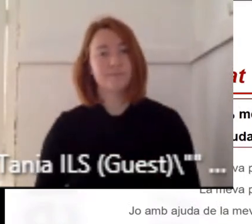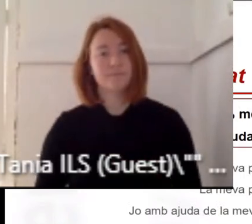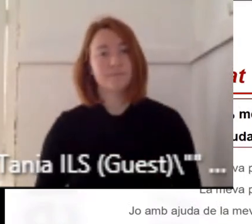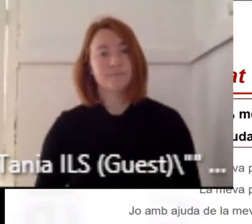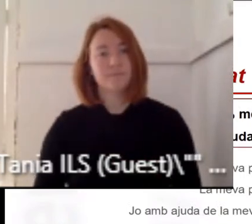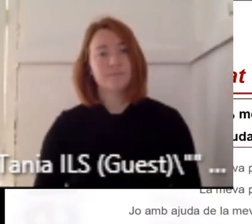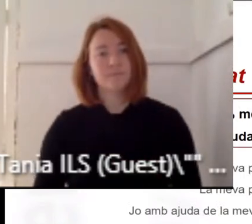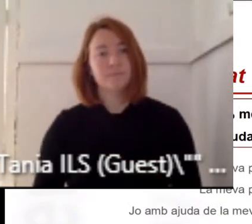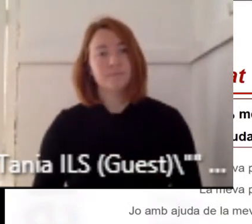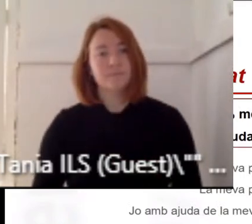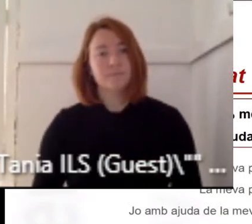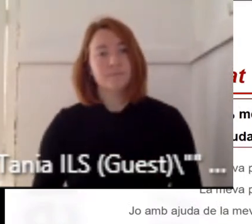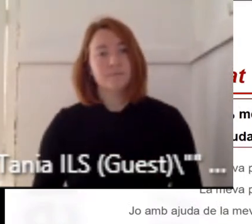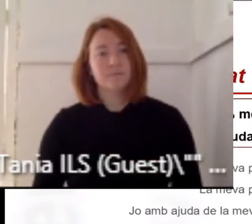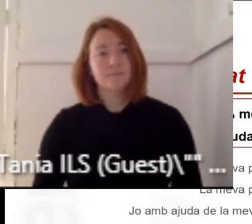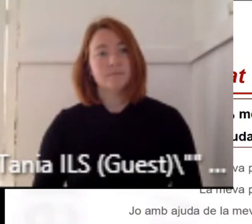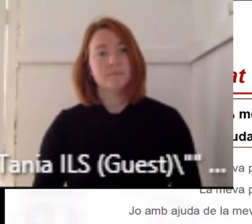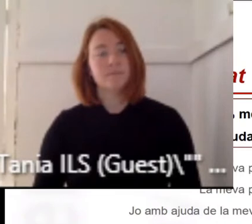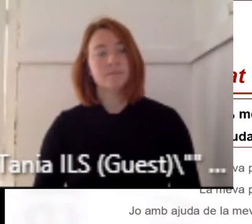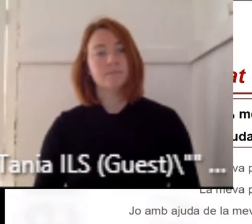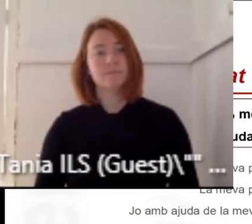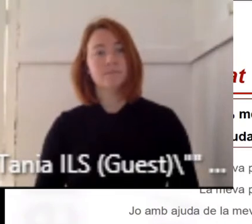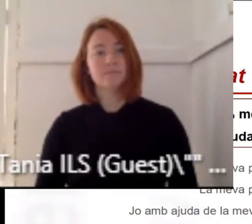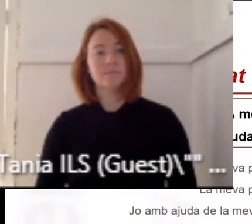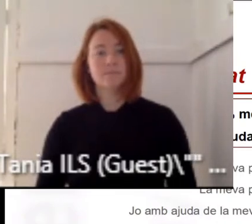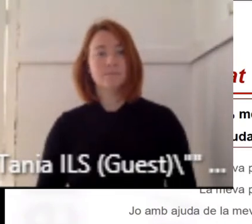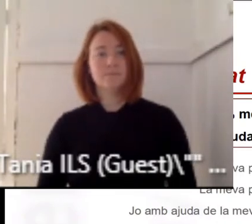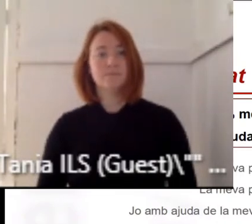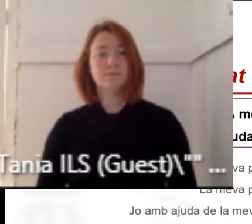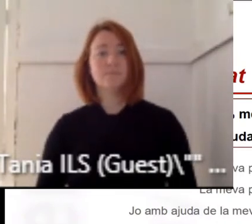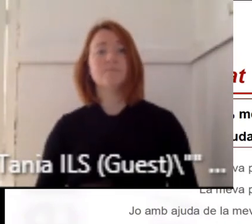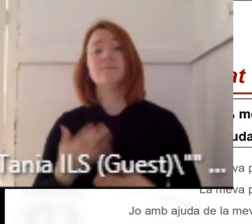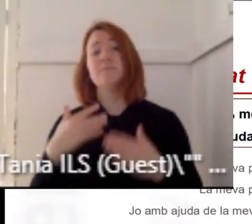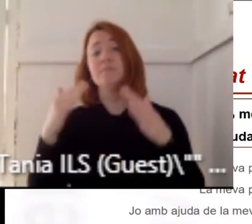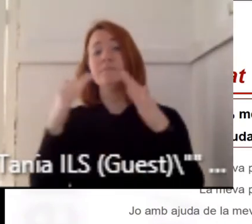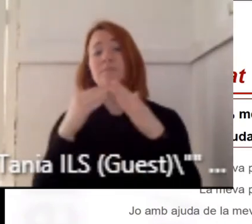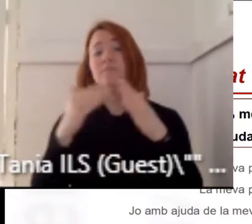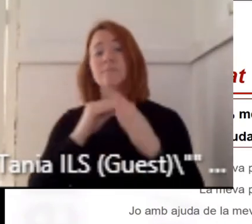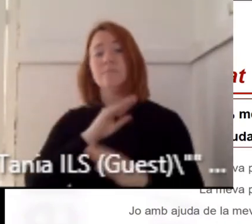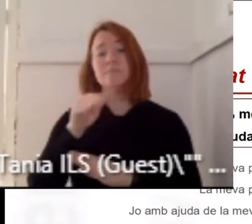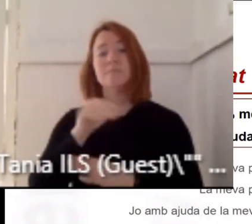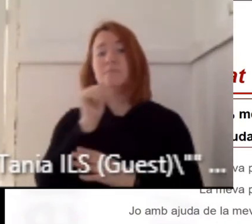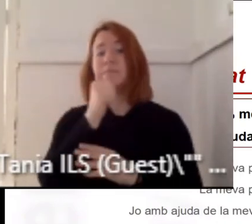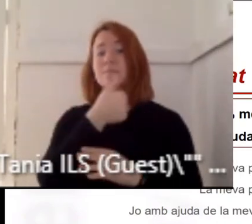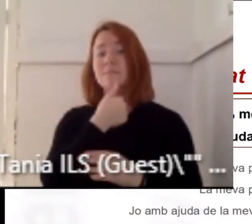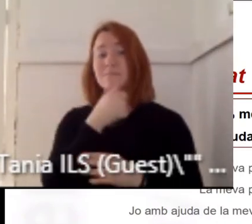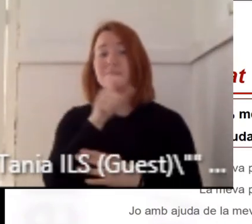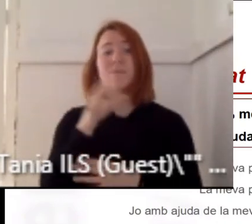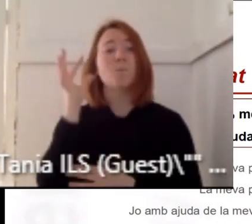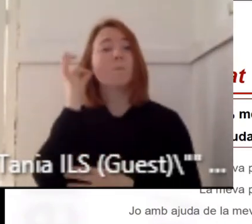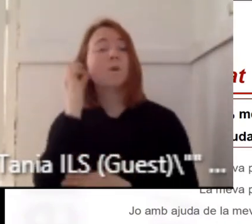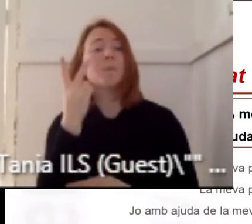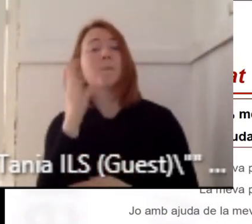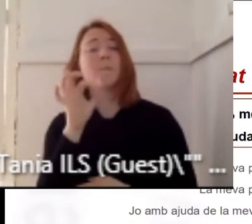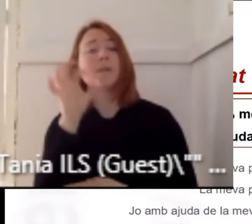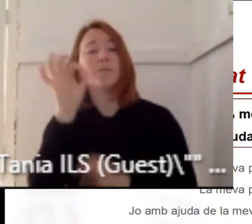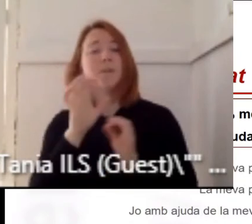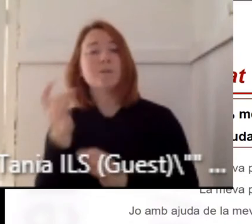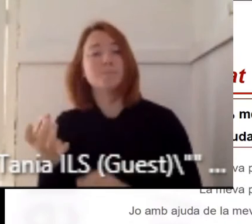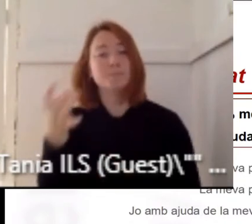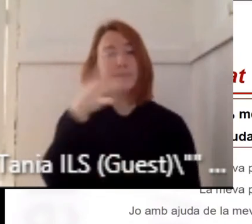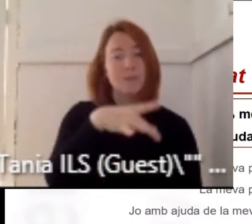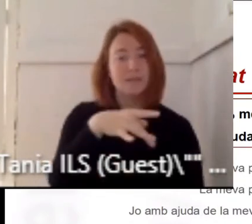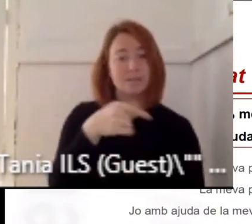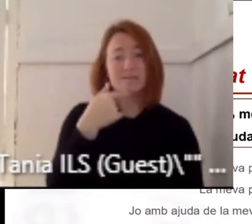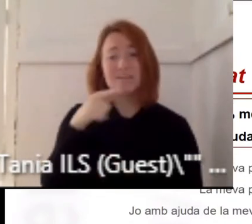aquest àmbit de la corresponsabilitat, respecte a qui fa les feines de la llar, les dones indiquen en un 20% més que els homes que les fan elles